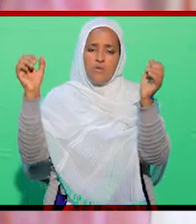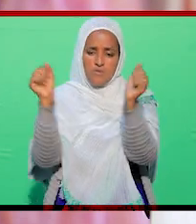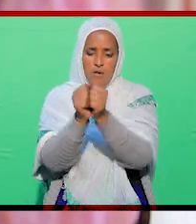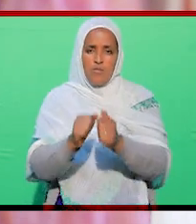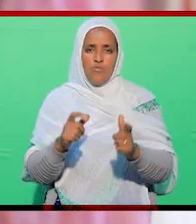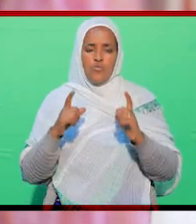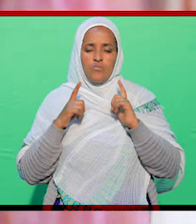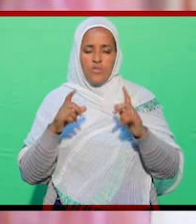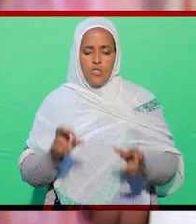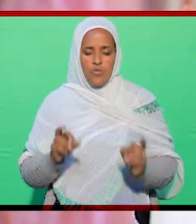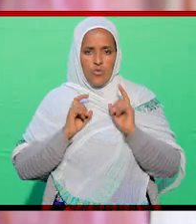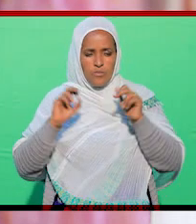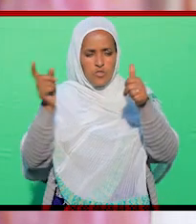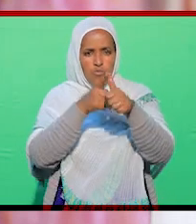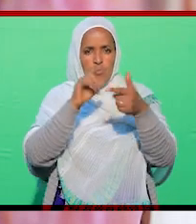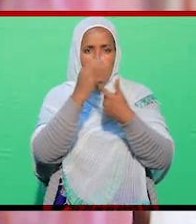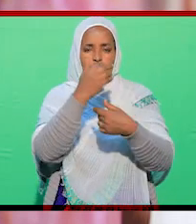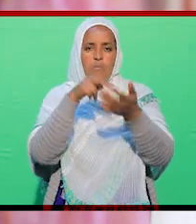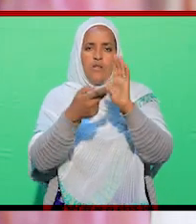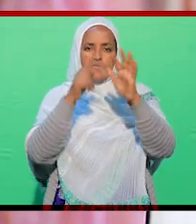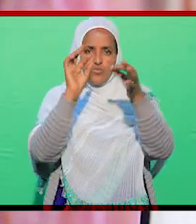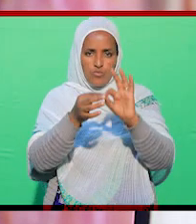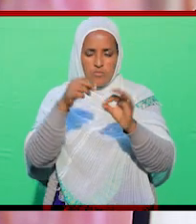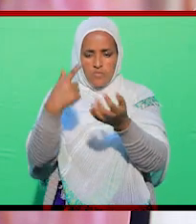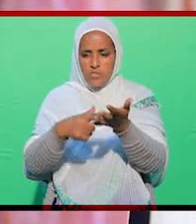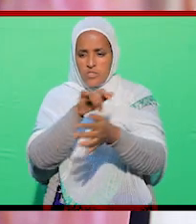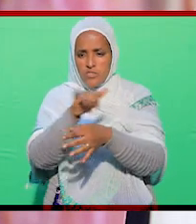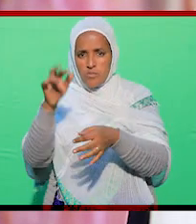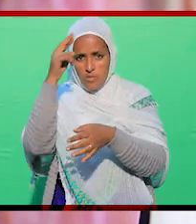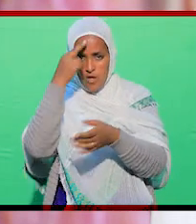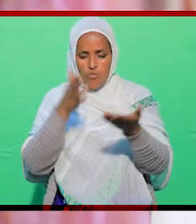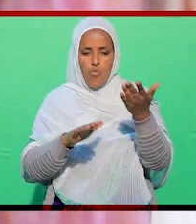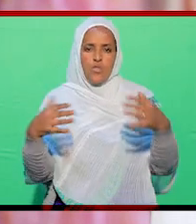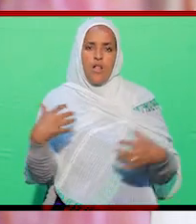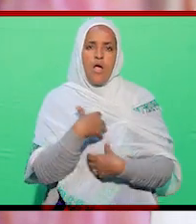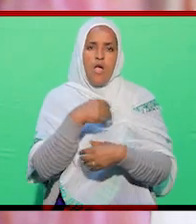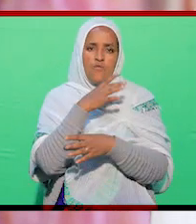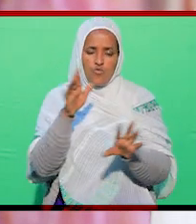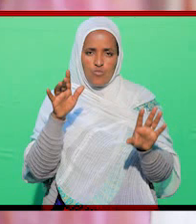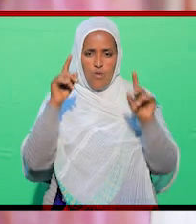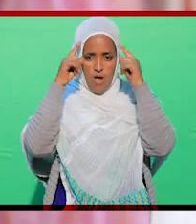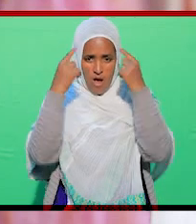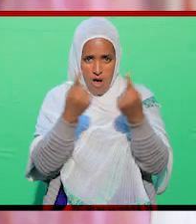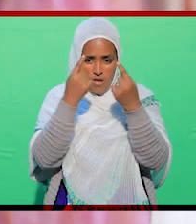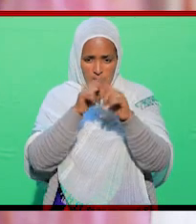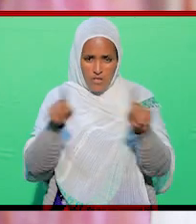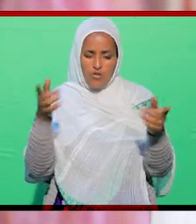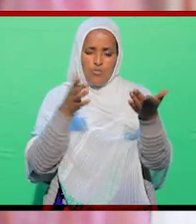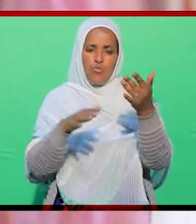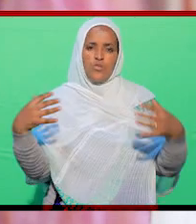ሰው በነፍሱ በገነት ከእግዚአብሔር ጋር የሚኖርበት ህይወት መጀመሪያ ሆነ ማለት ነውና፣ ስለዚህ በዚህ ምክንያት ሞትን